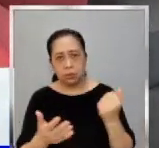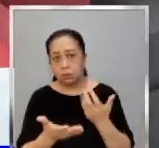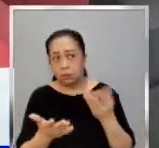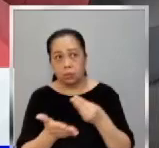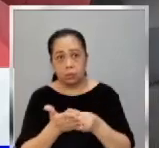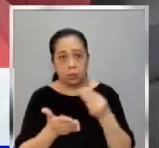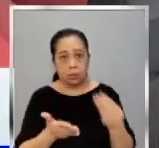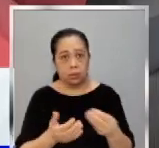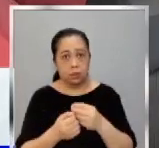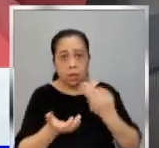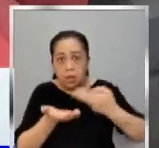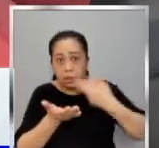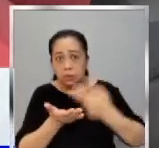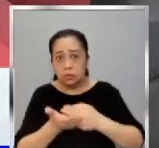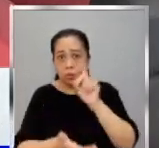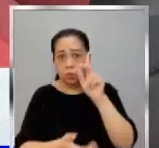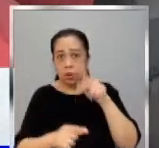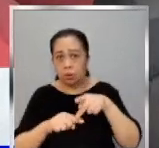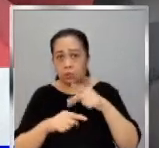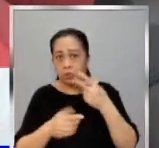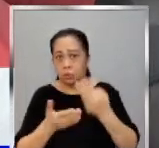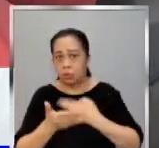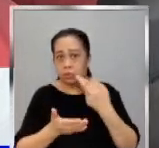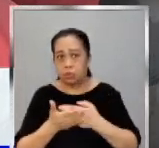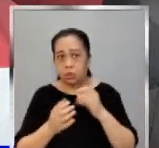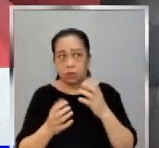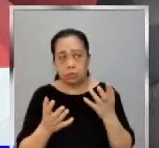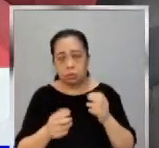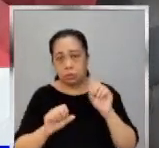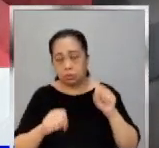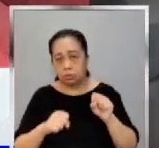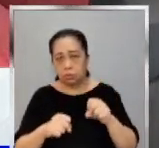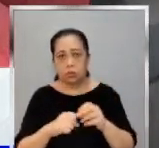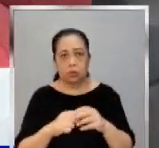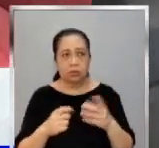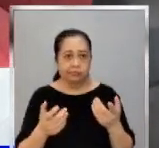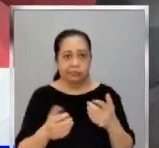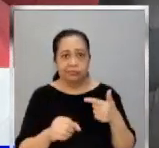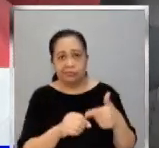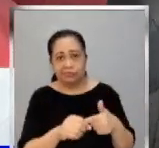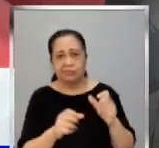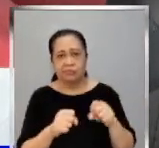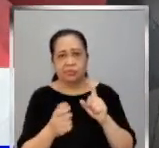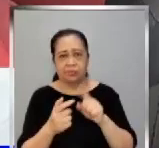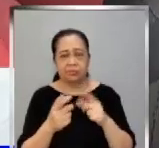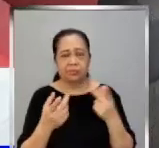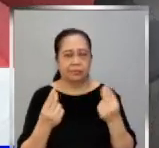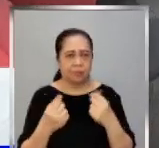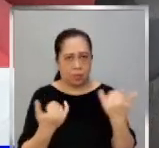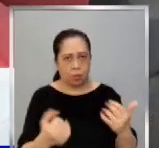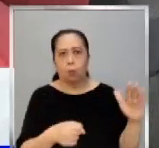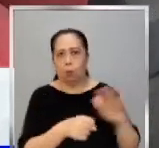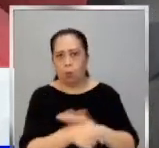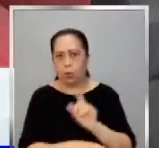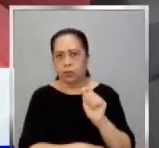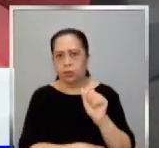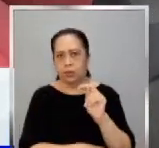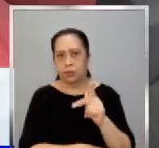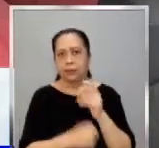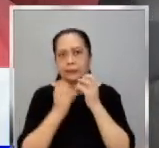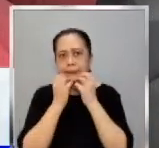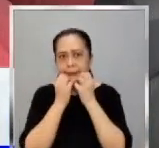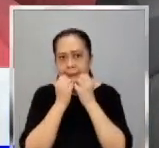ng bigas yun. 1 kilong bigas na po yun kung tutusin. Eh, kaya kailangan mag-full tank na tayo para safe sa ano sa